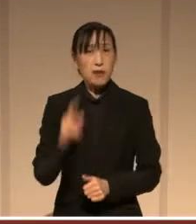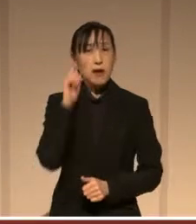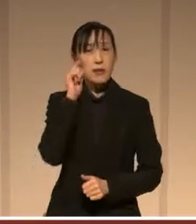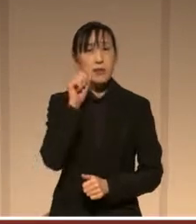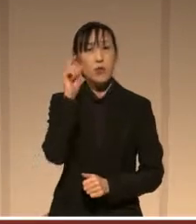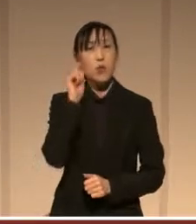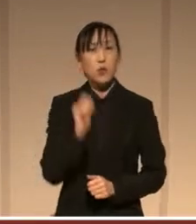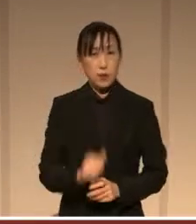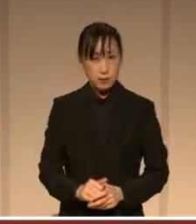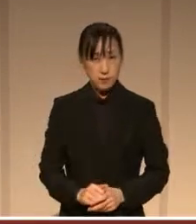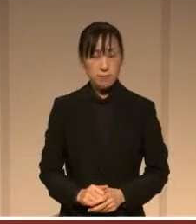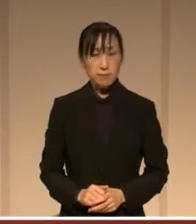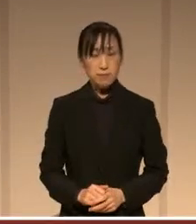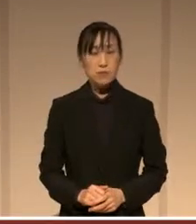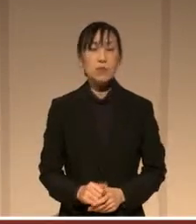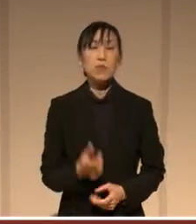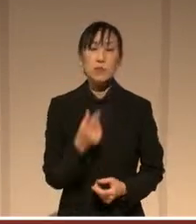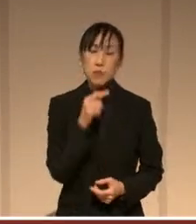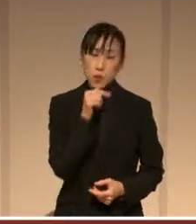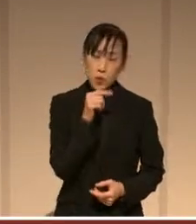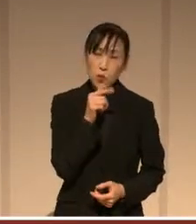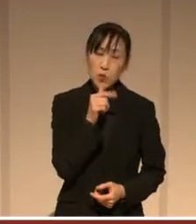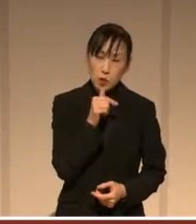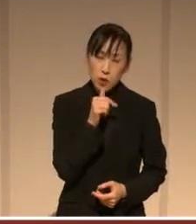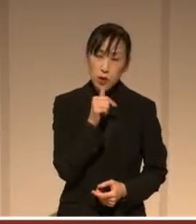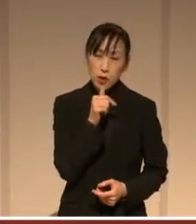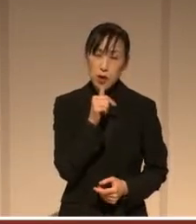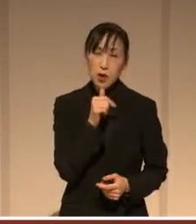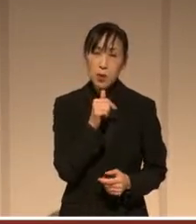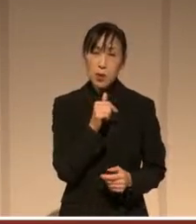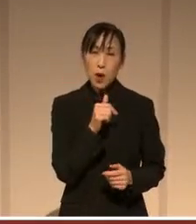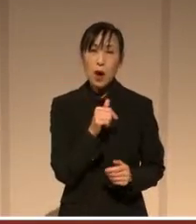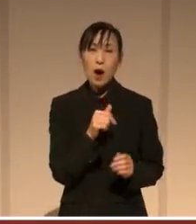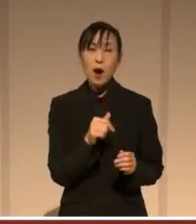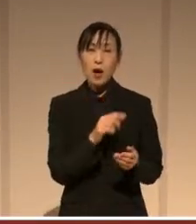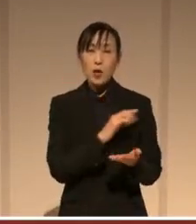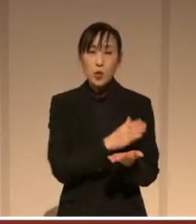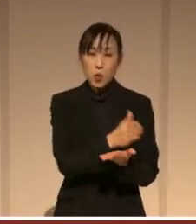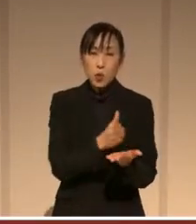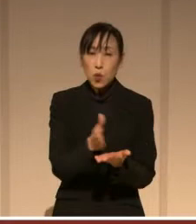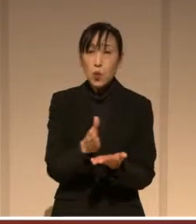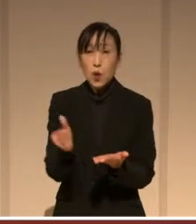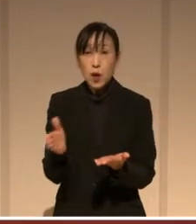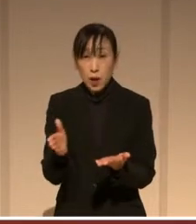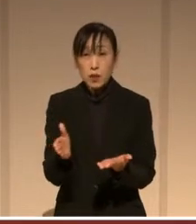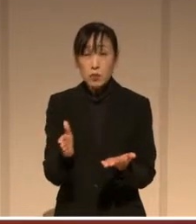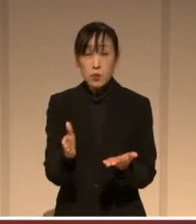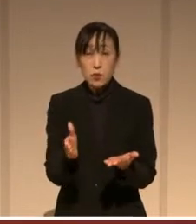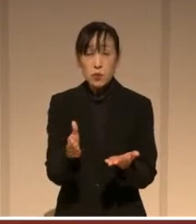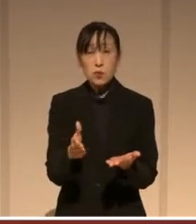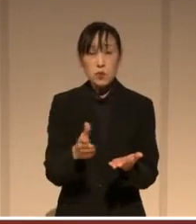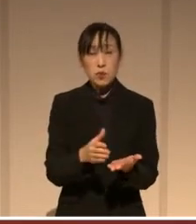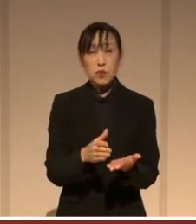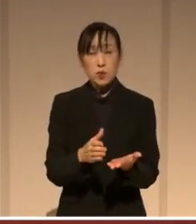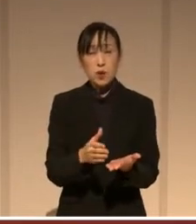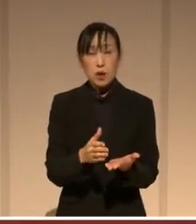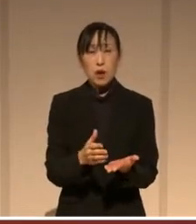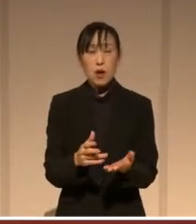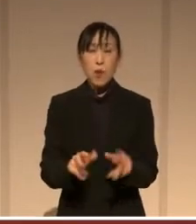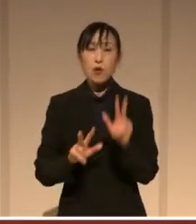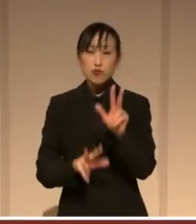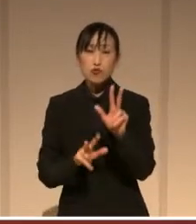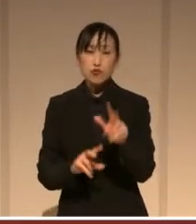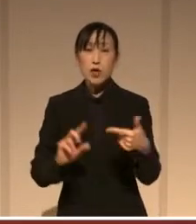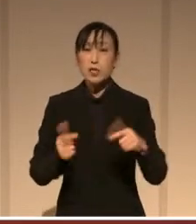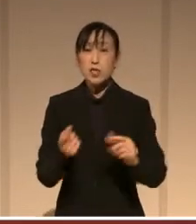からもう一個にしちゃっても階級が分かれているように競技もいいを得られるという形のルールがねねえ違うだけというような気がし